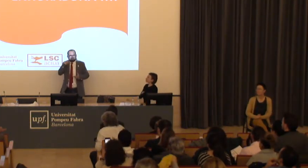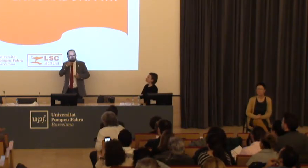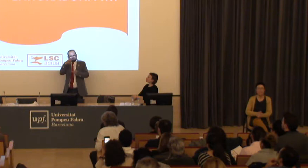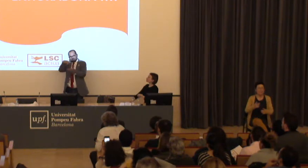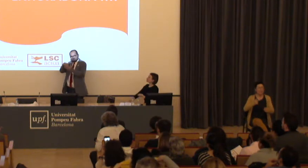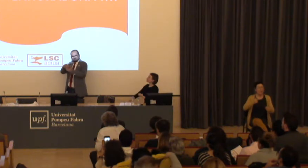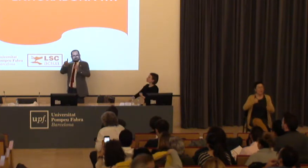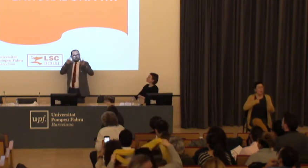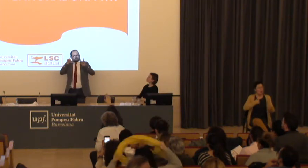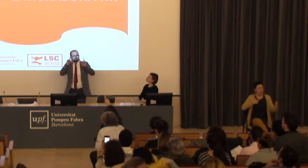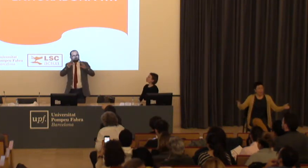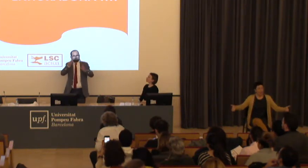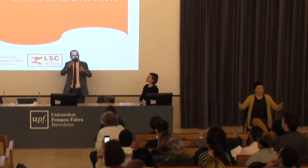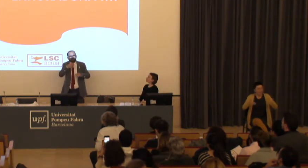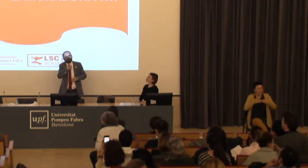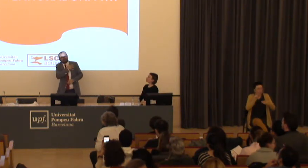D'acabar,